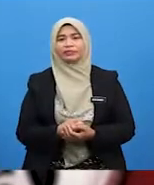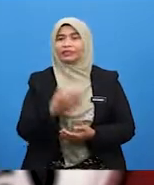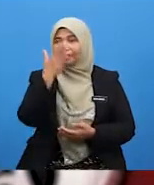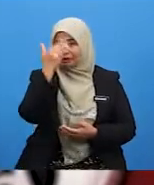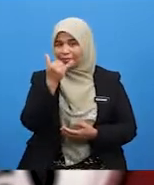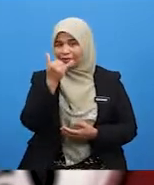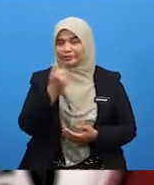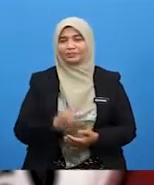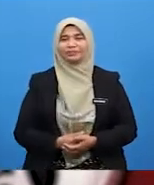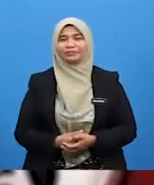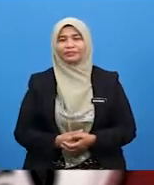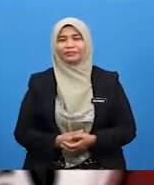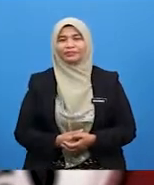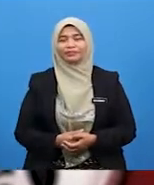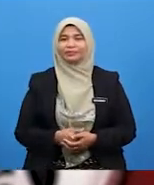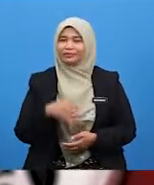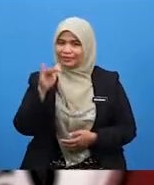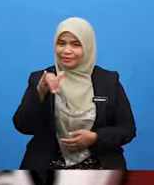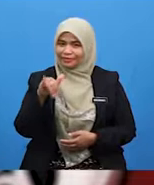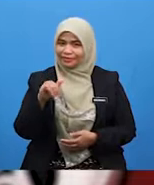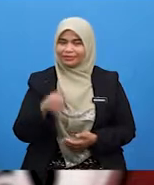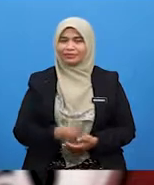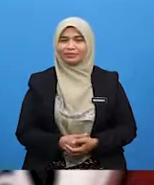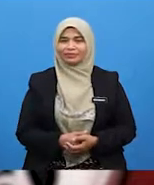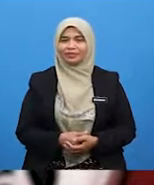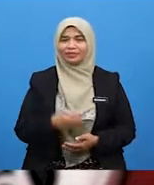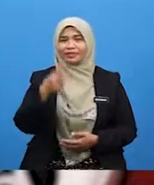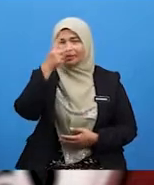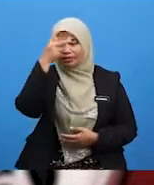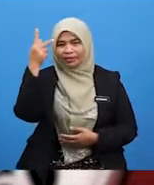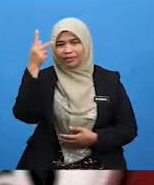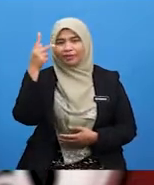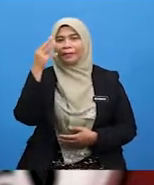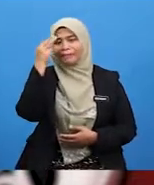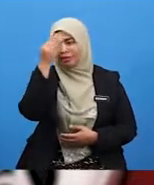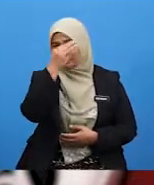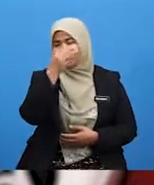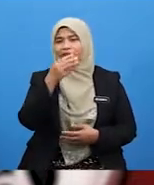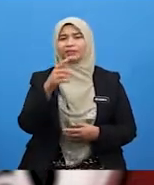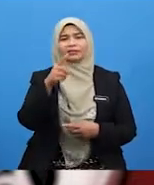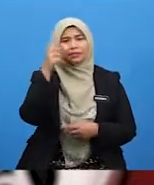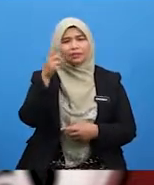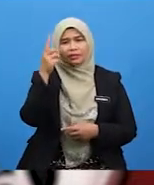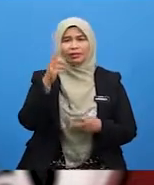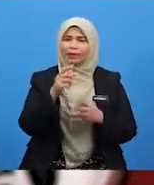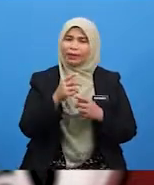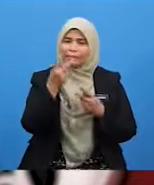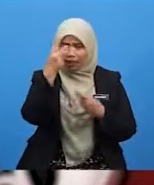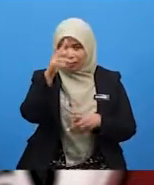Kenapa? Ya, kerana malaikat sentiasa